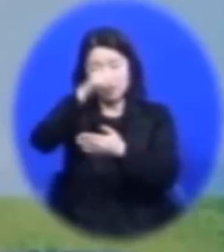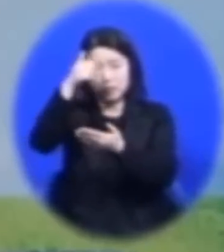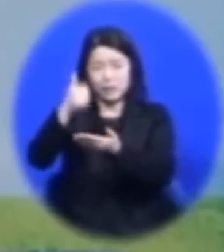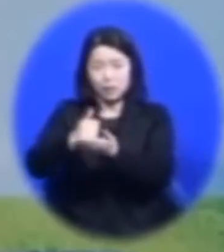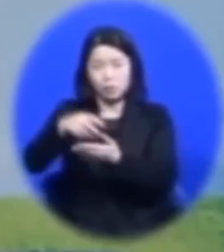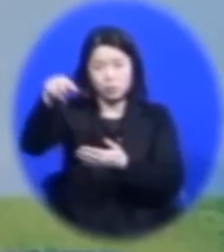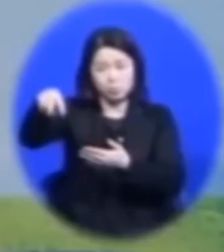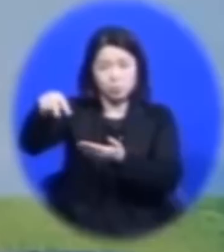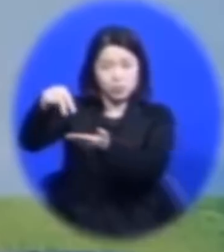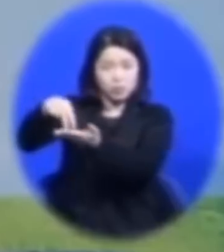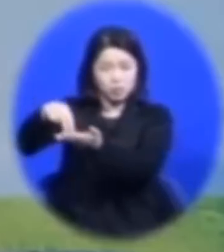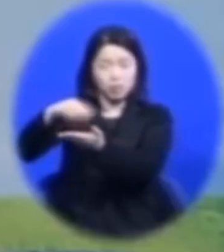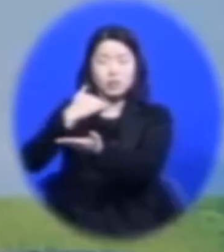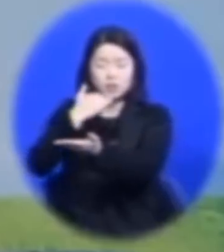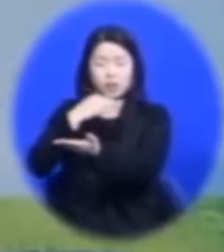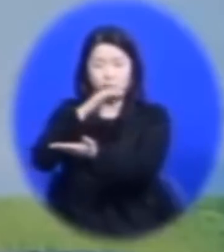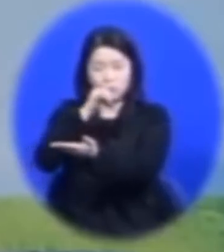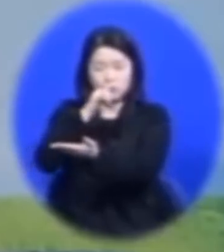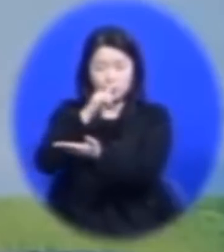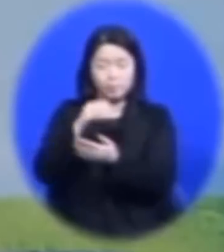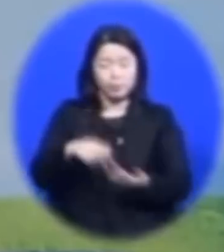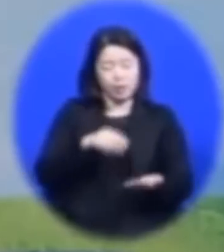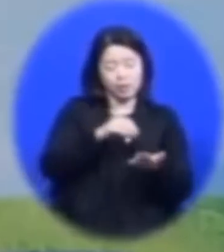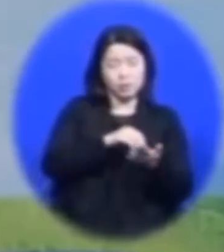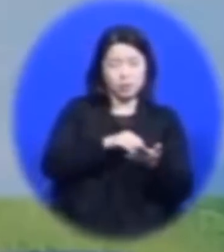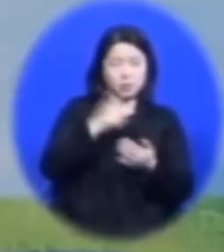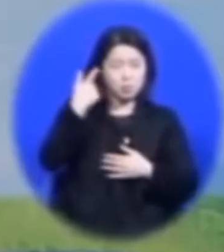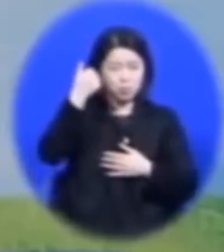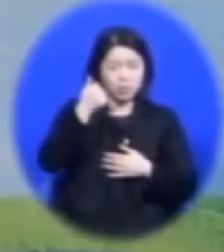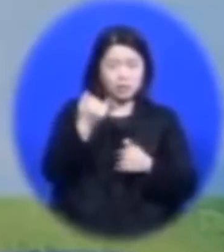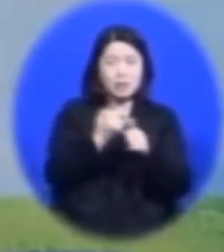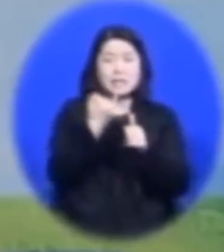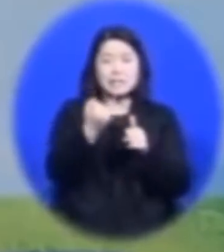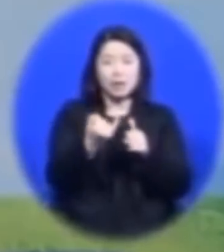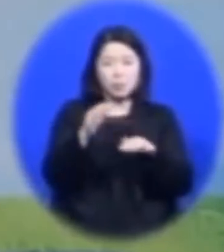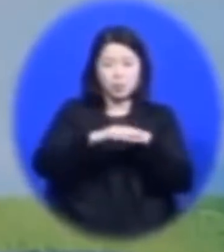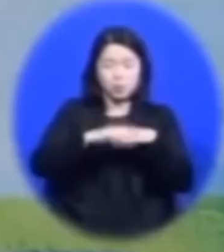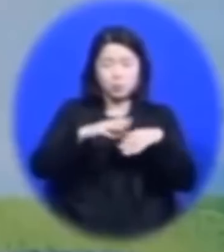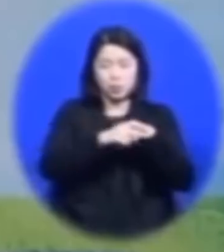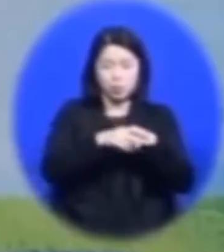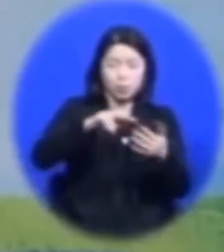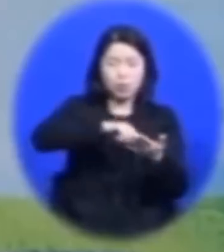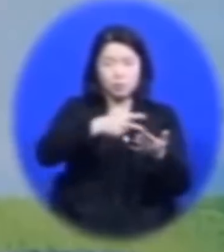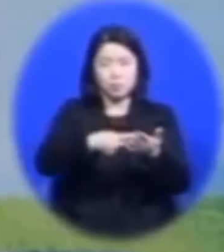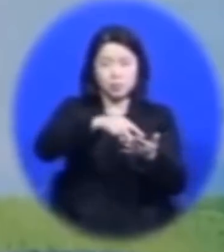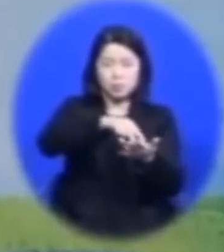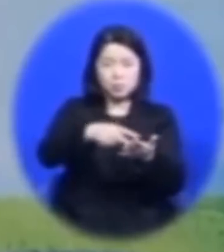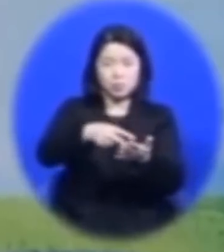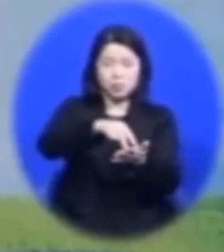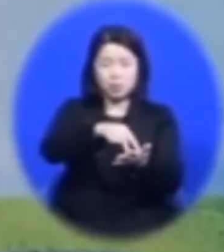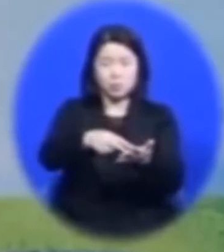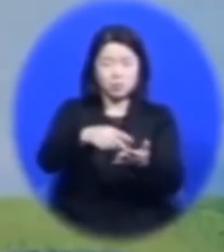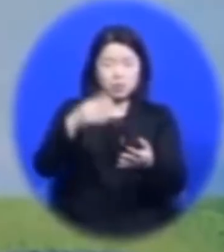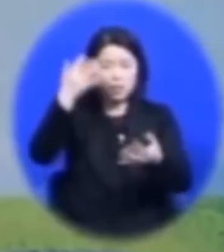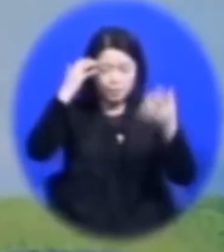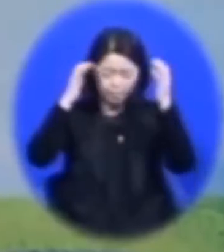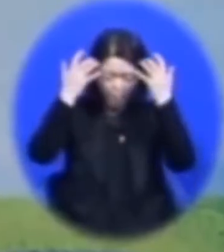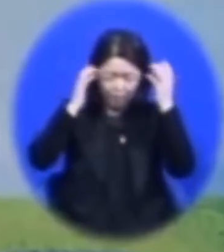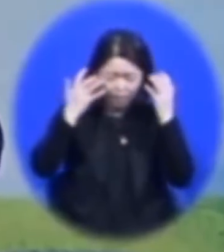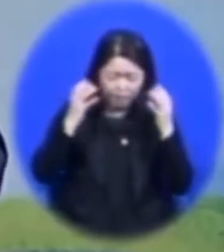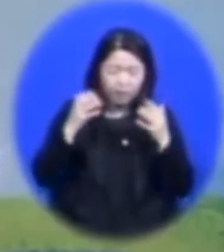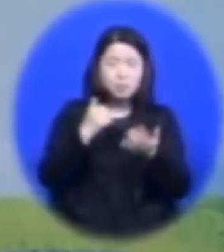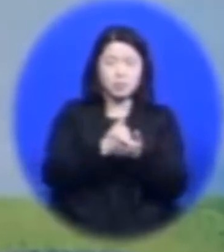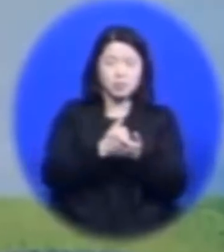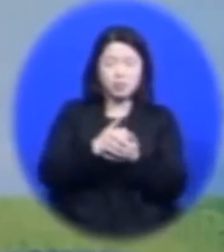오시라고 사모님 손 붙잡고 비틀비틀 거리면서 땀을 뻘뻘 흘리면서 그리고 결국 장로님들이